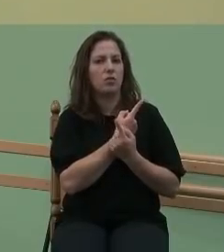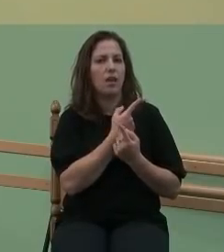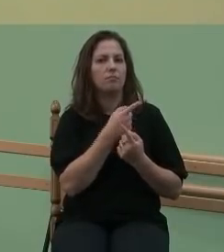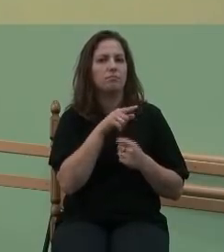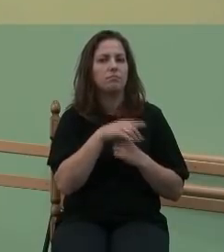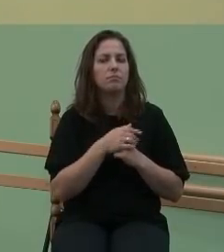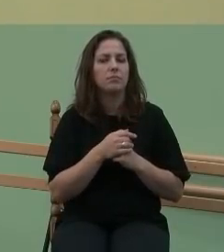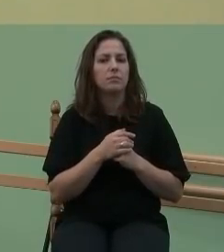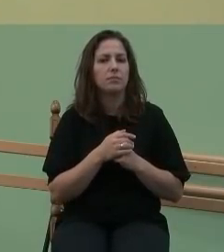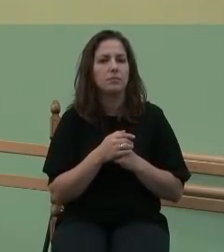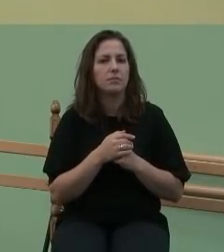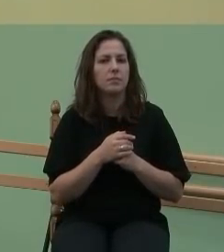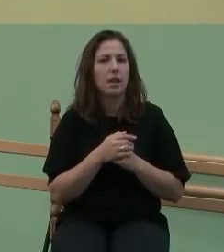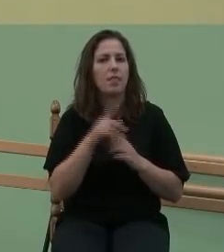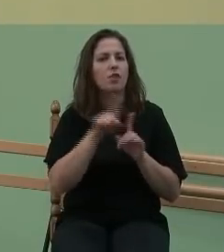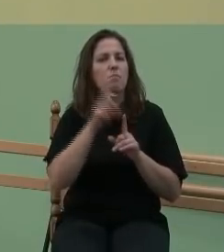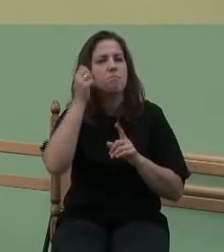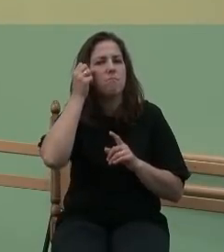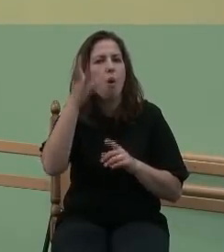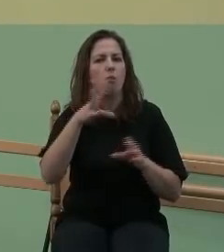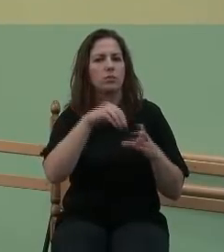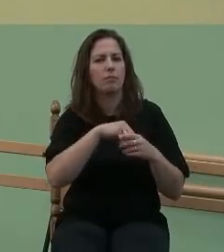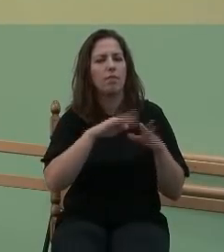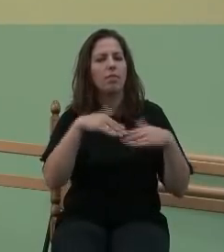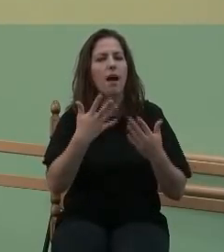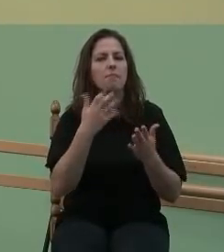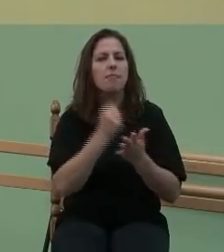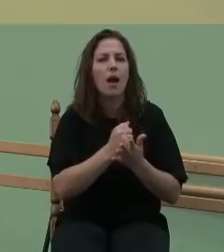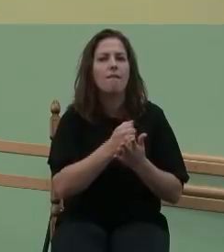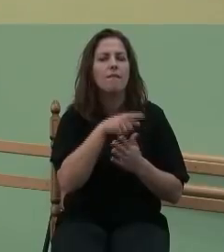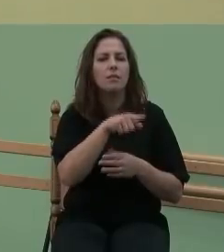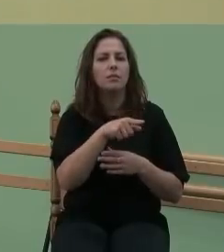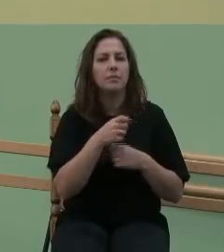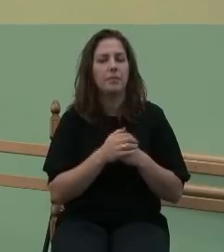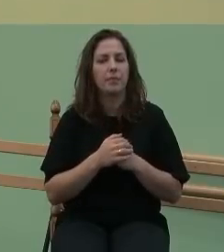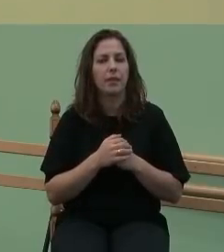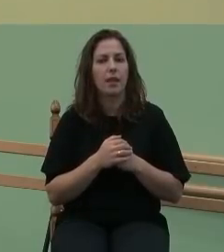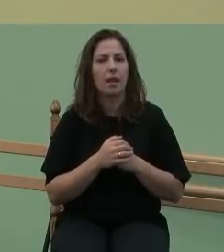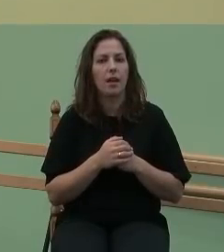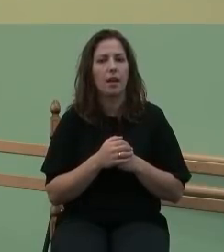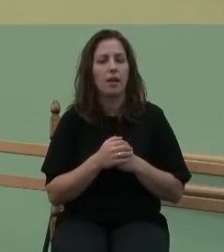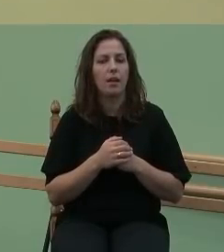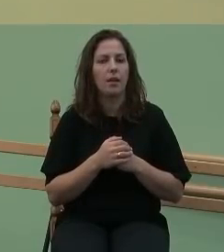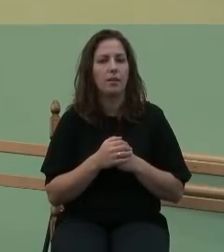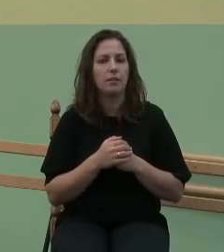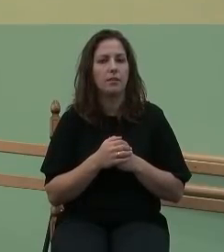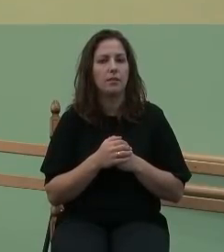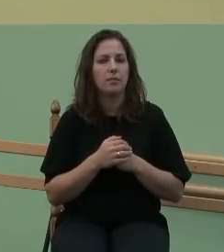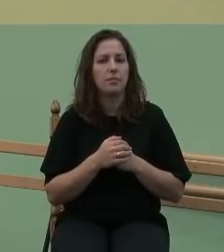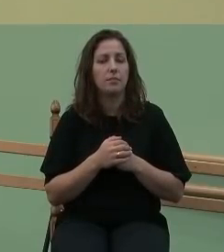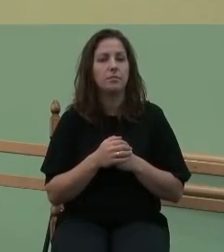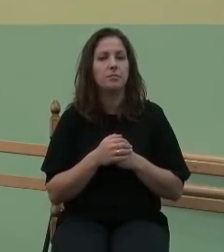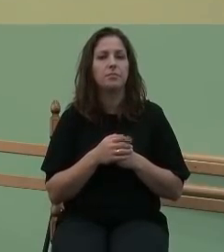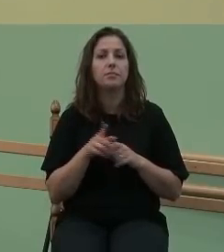niezawisłe, oczywiście. Mają być też mądre, znające prawo, z tym bywa różnie. Ale w